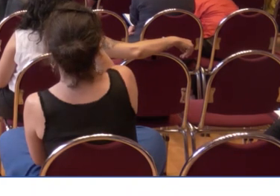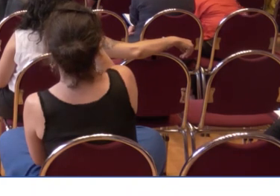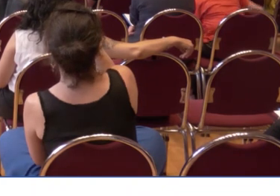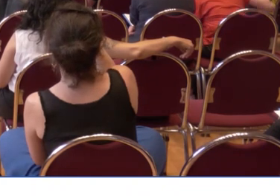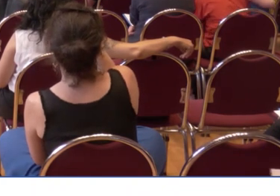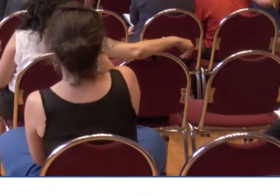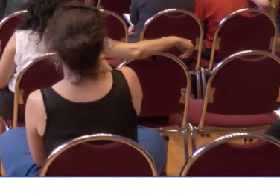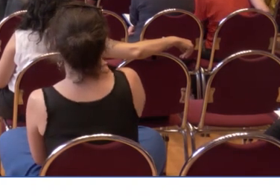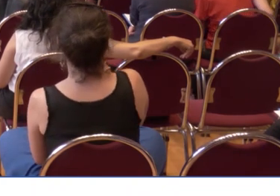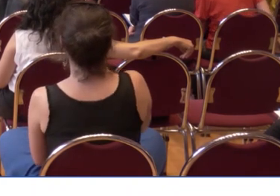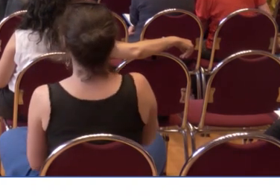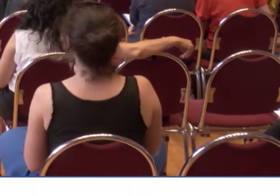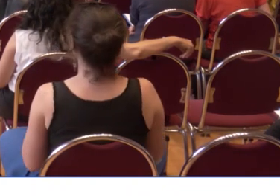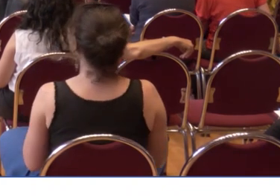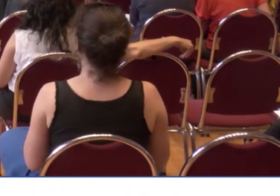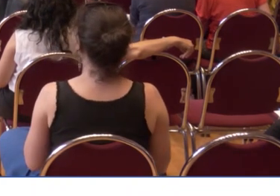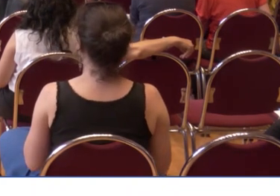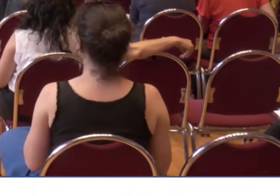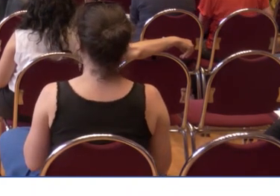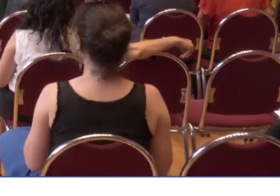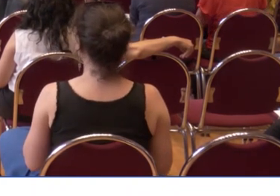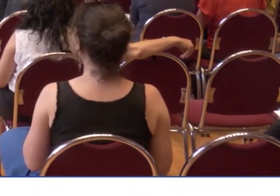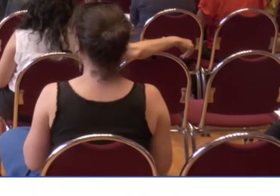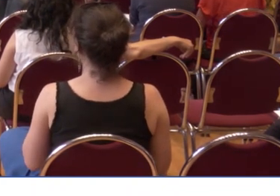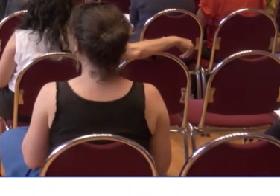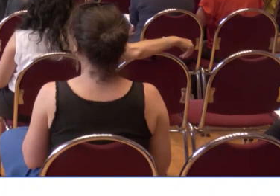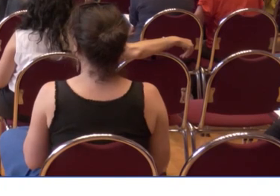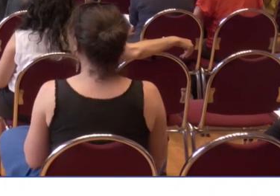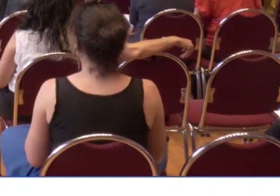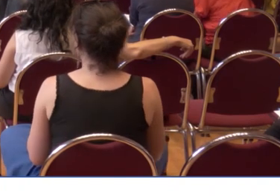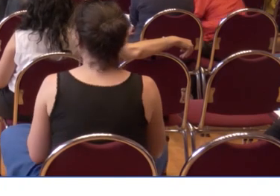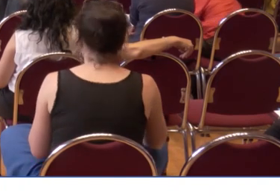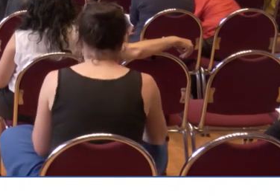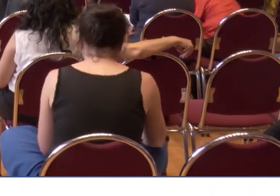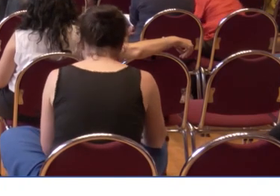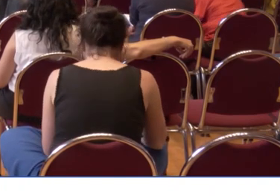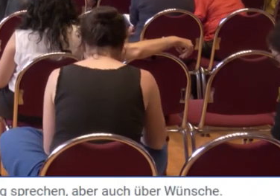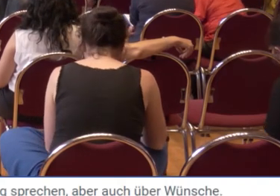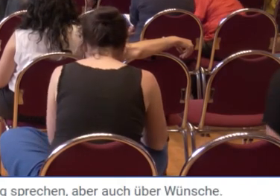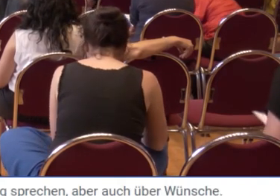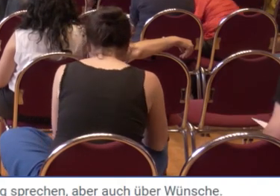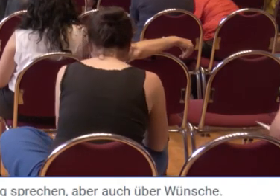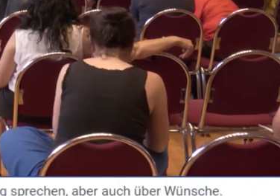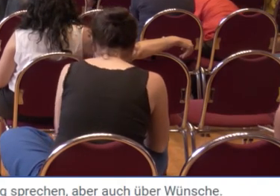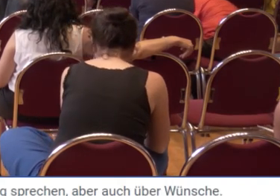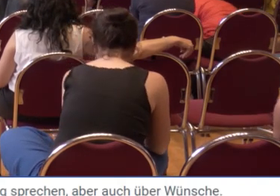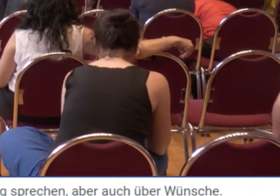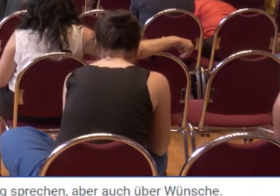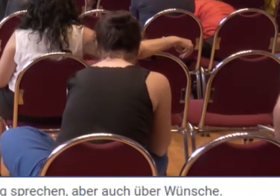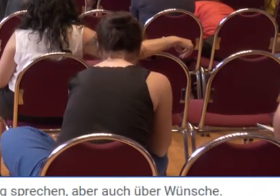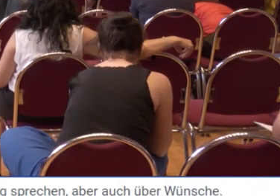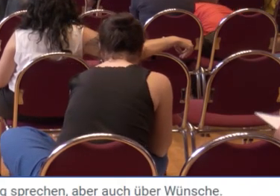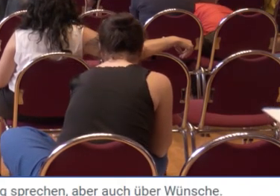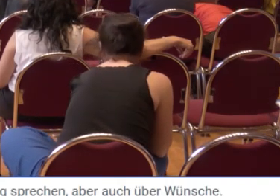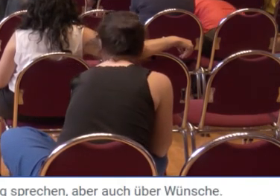Rednerinnen und Redner auf dem Podium nennen wir es mal vor wir haben zu Gast Karin Hoffmann